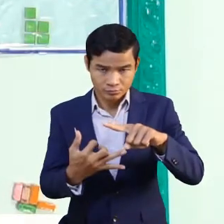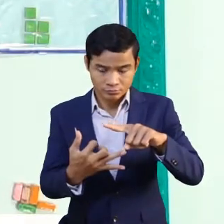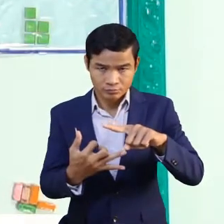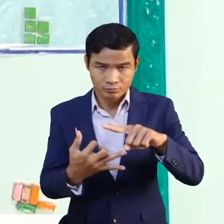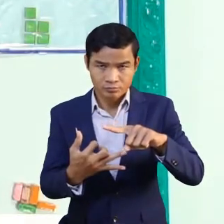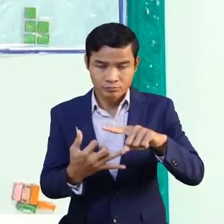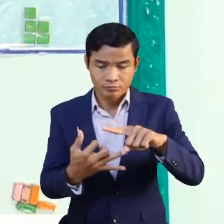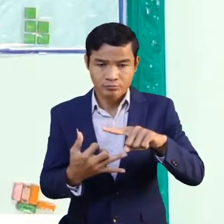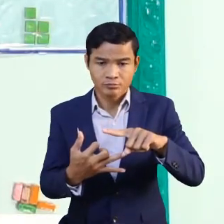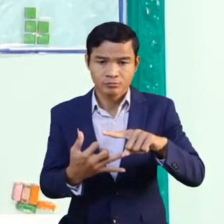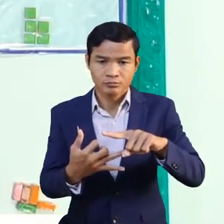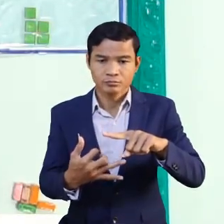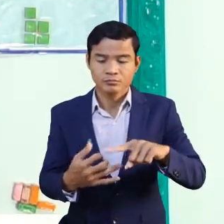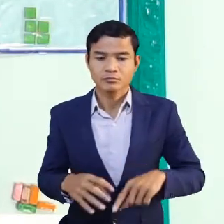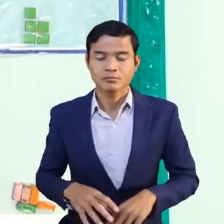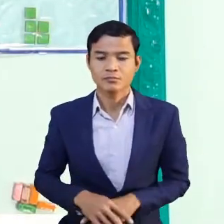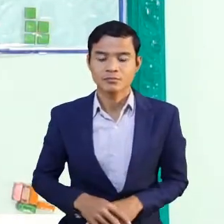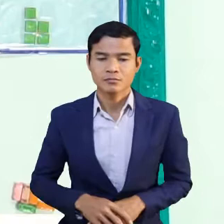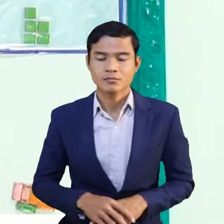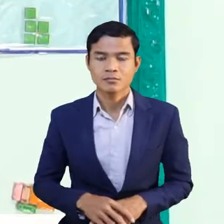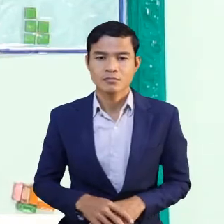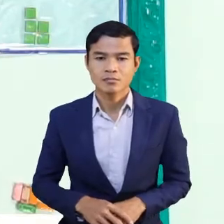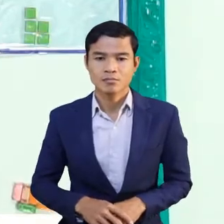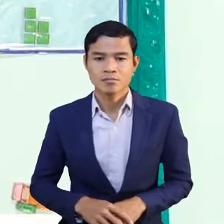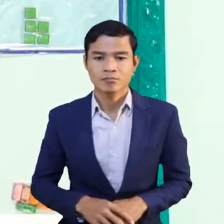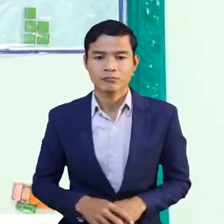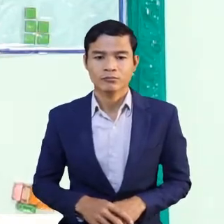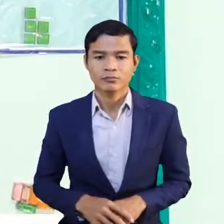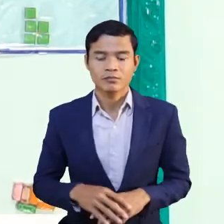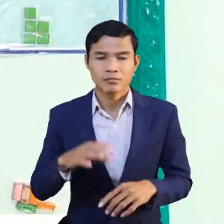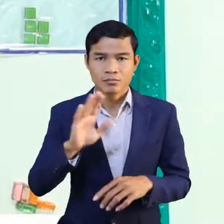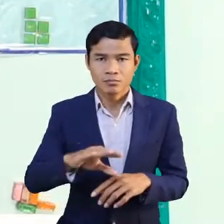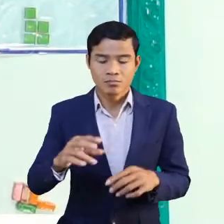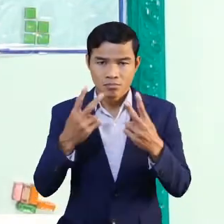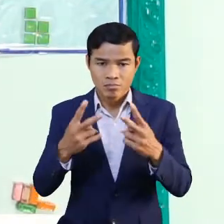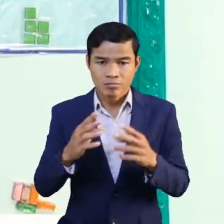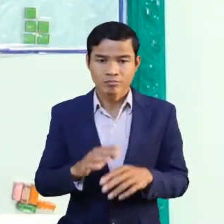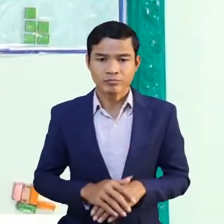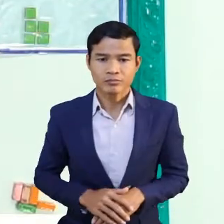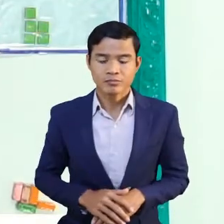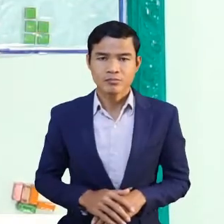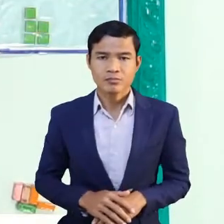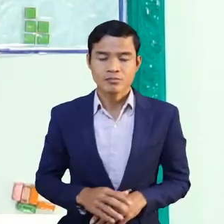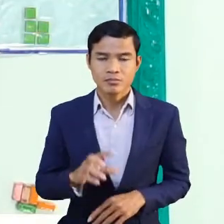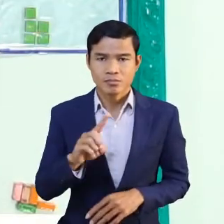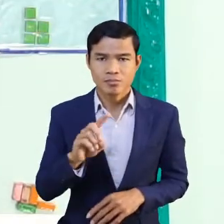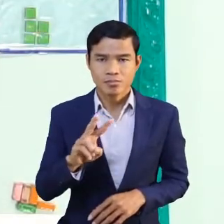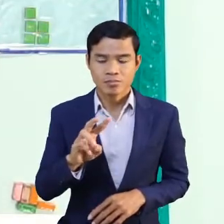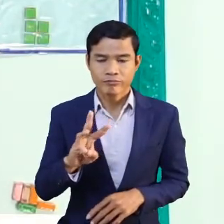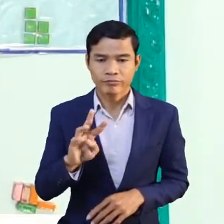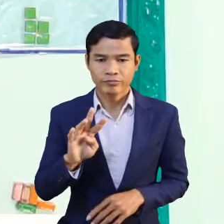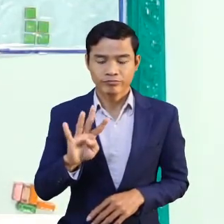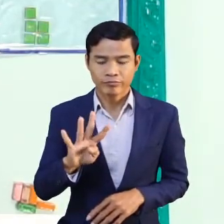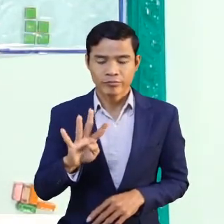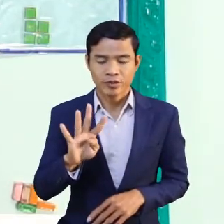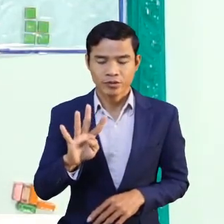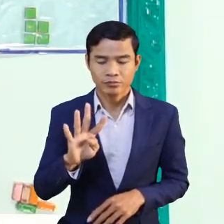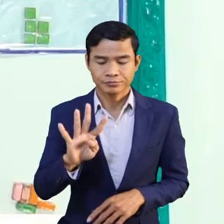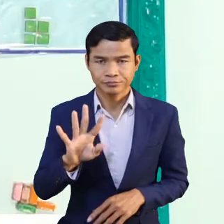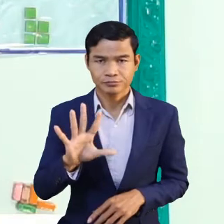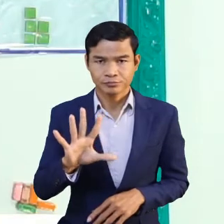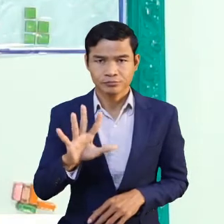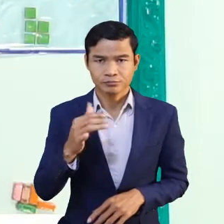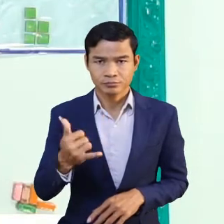សល់5ចានៅសល់7ណាកូនណាចាអញ្ចឹងកូនរាប់ជាមួយអ្នកគ្រូតោះ1 2